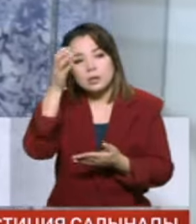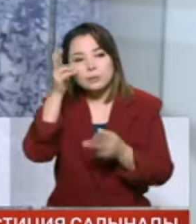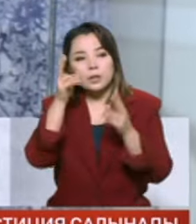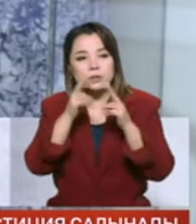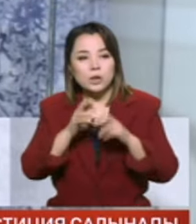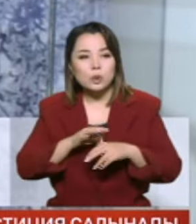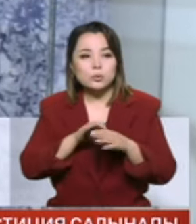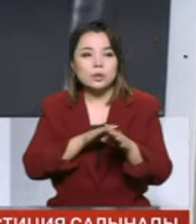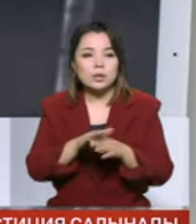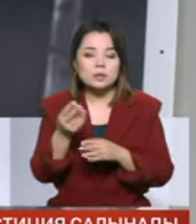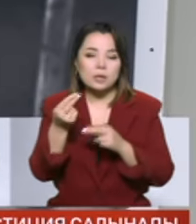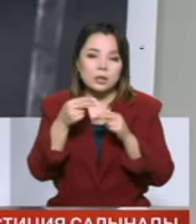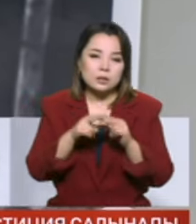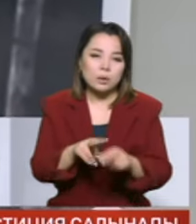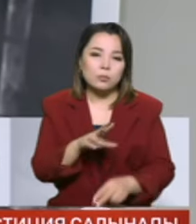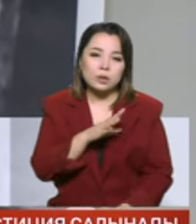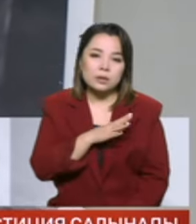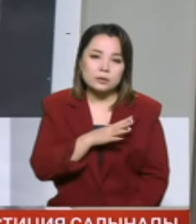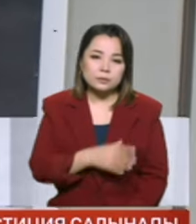зерттеу жұмыстарына қаржы бөлінген.